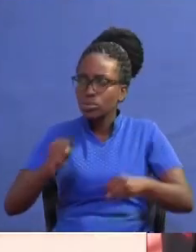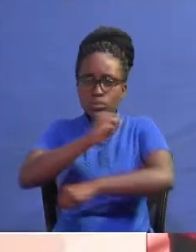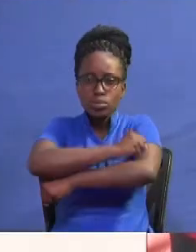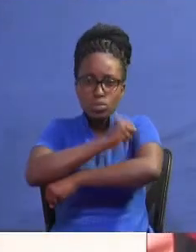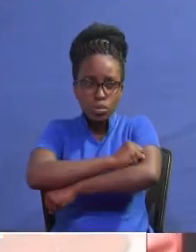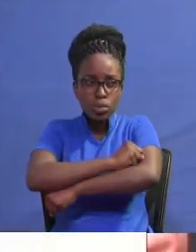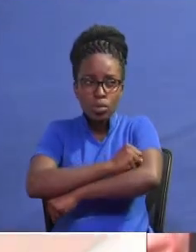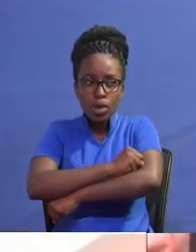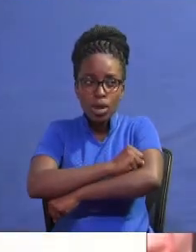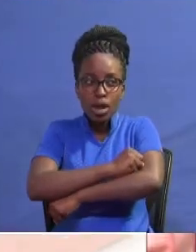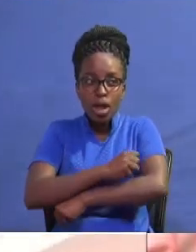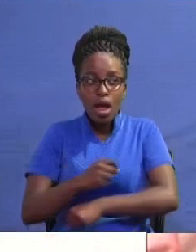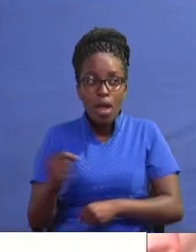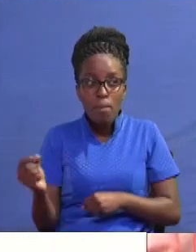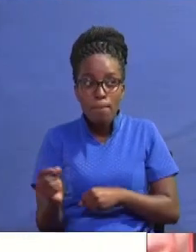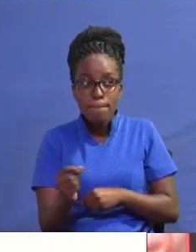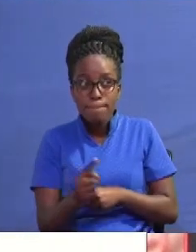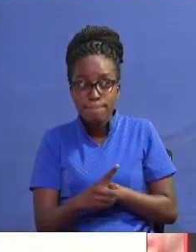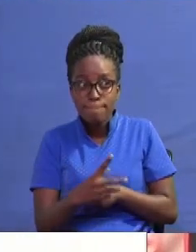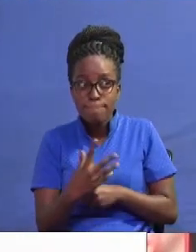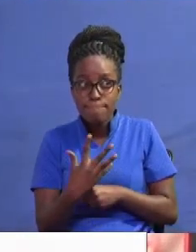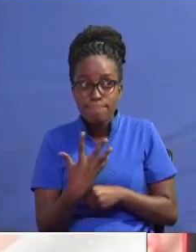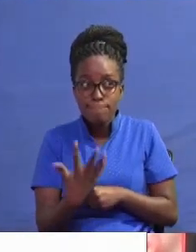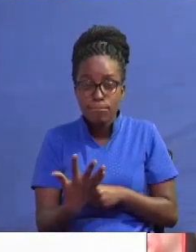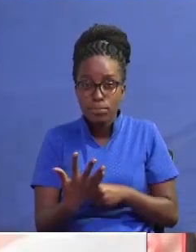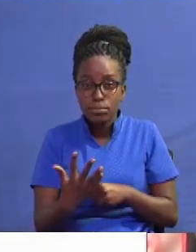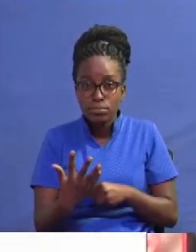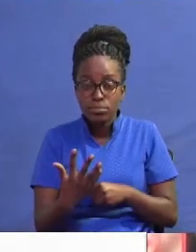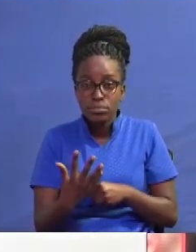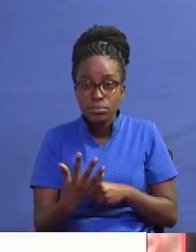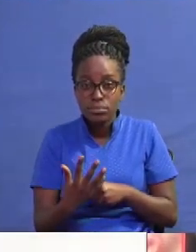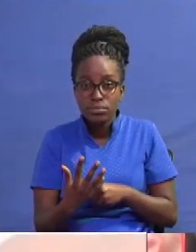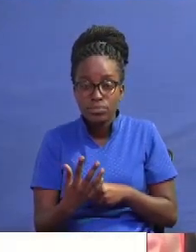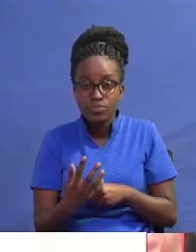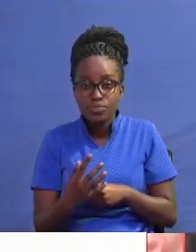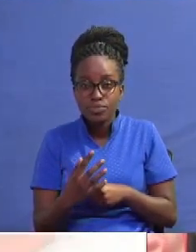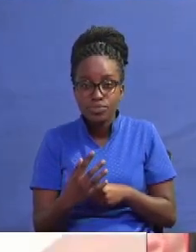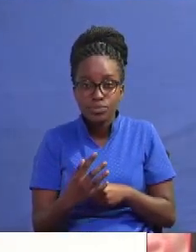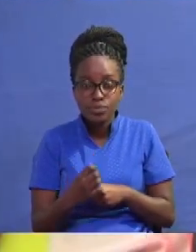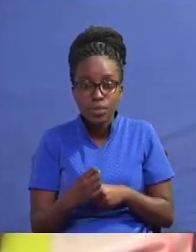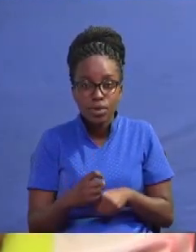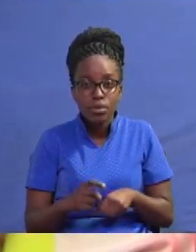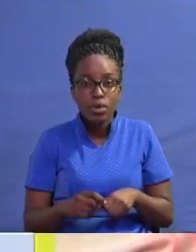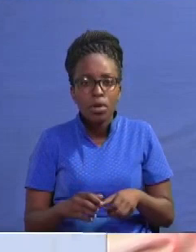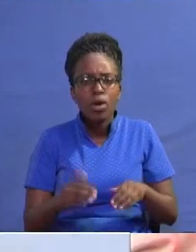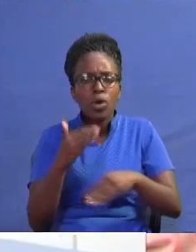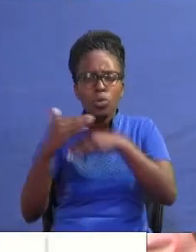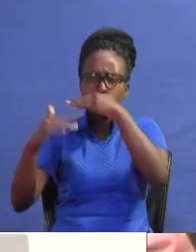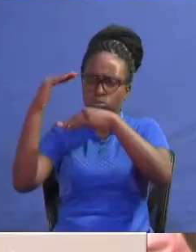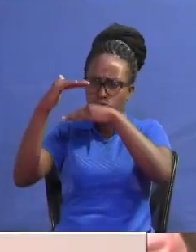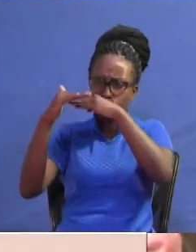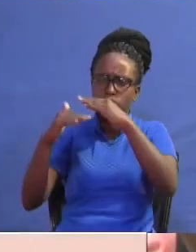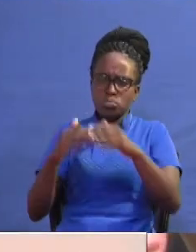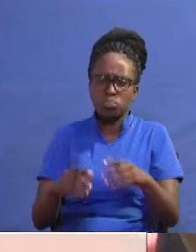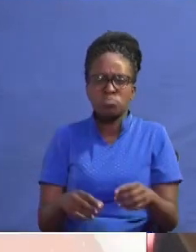Jumatatu, lakini tuna mipango, kuna kwingine tutapeleka vyoo vya muda za